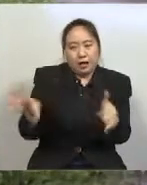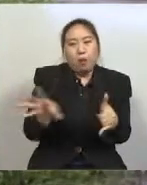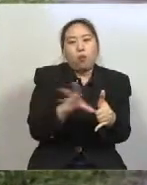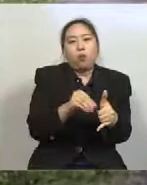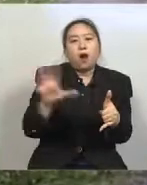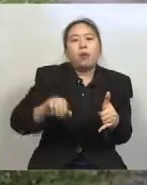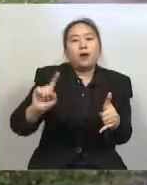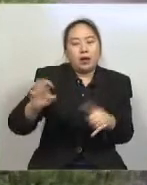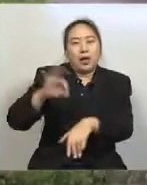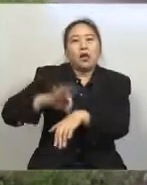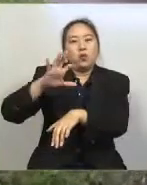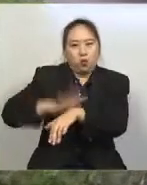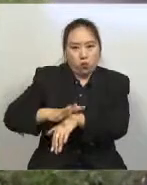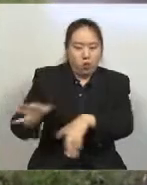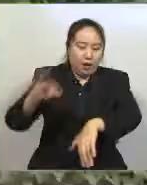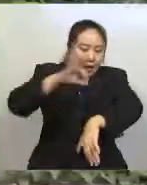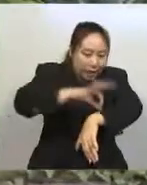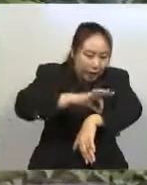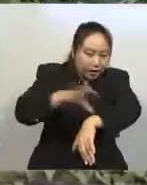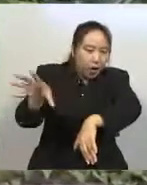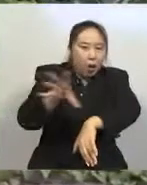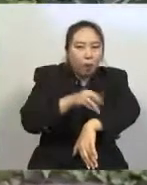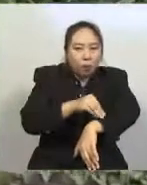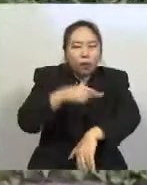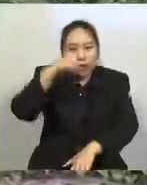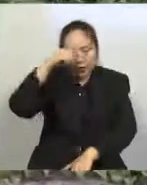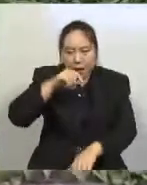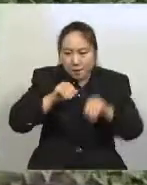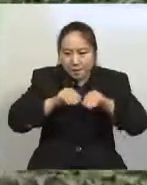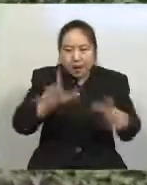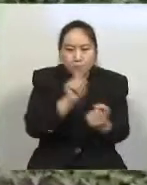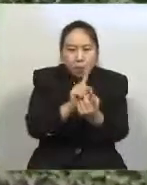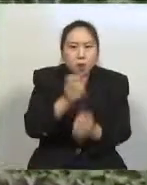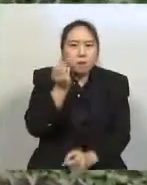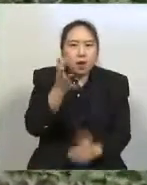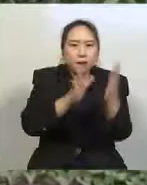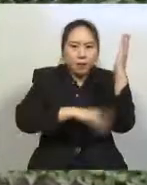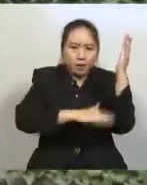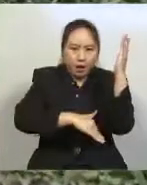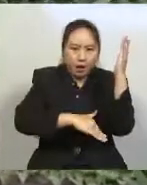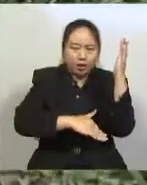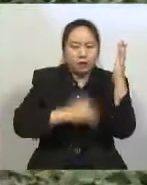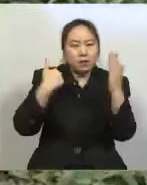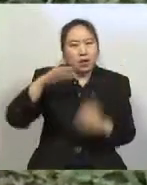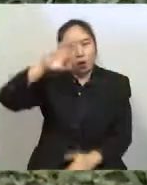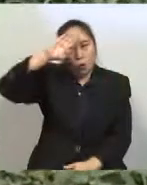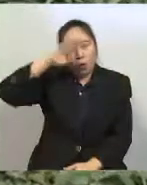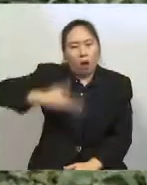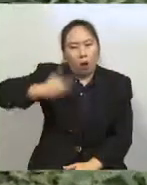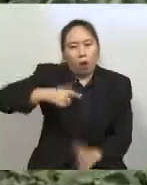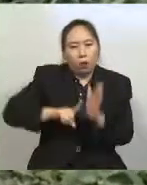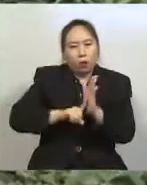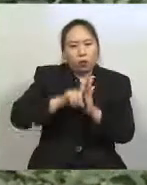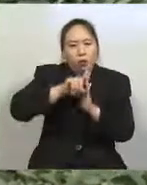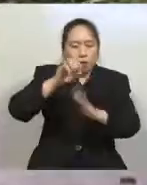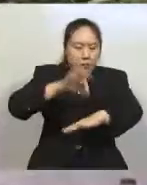หะครับพบในประเทศไทยพบการแพร่ระบาดส่วนใหญ่ในพื้นที่ภาคใต้ผู้ป่วยจะมีอาการไข้สูงมีผื่